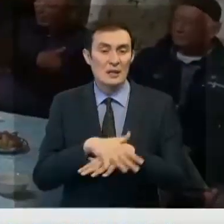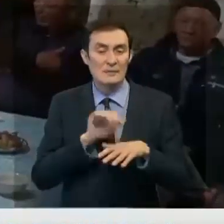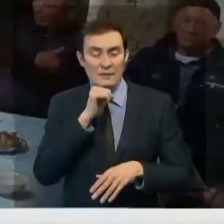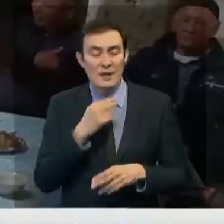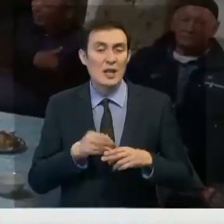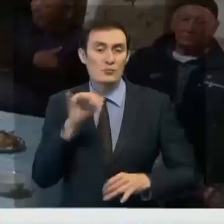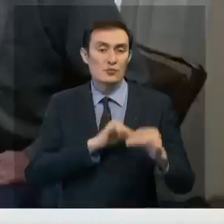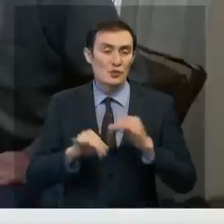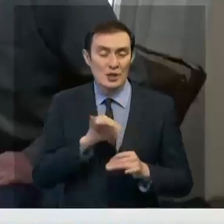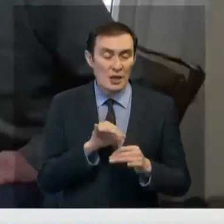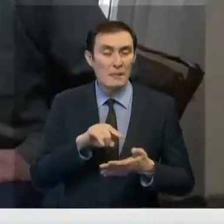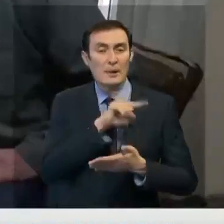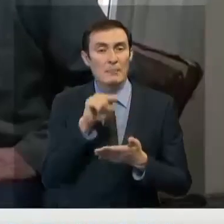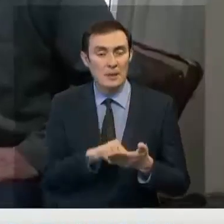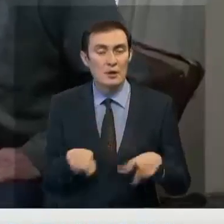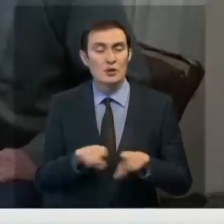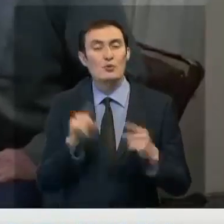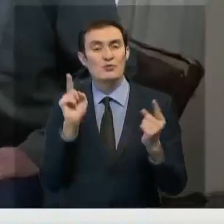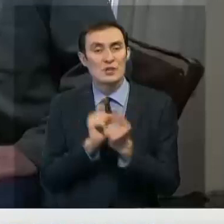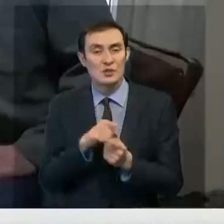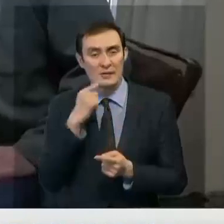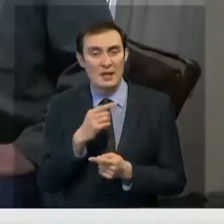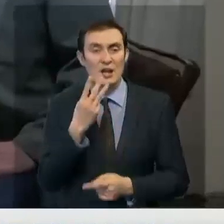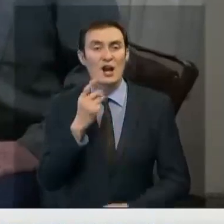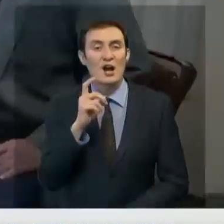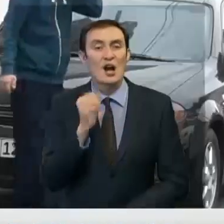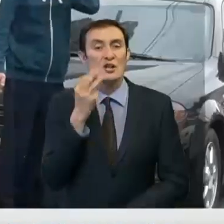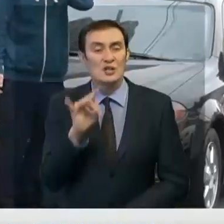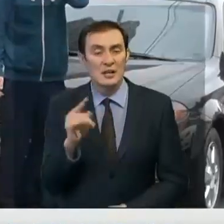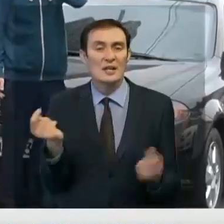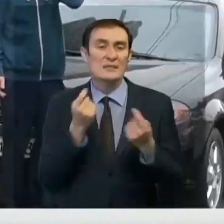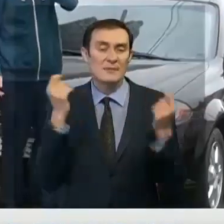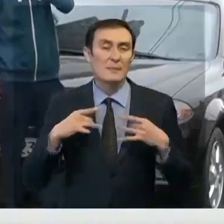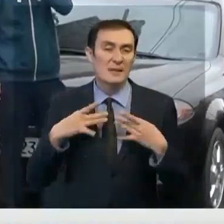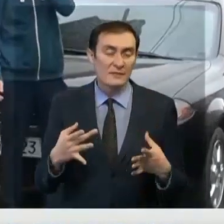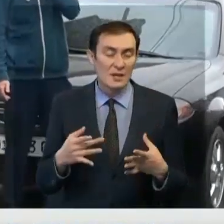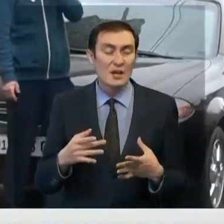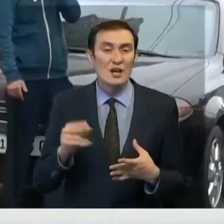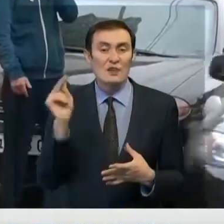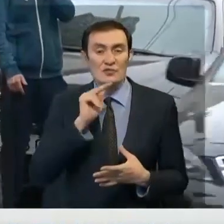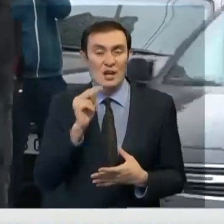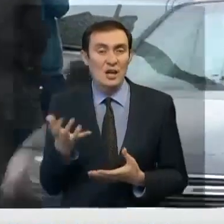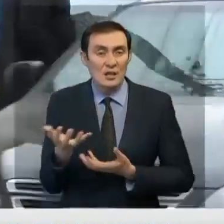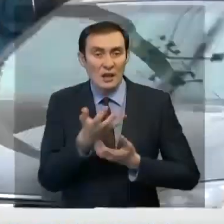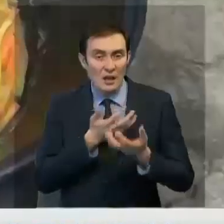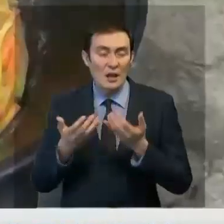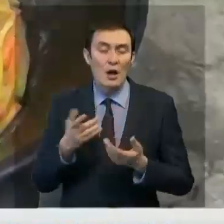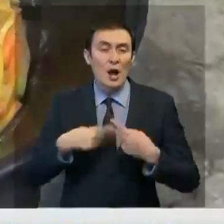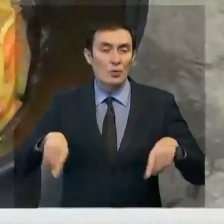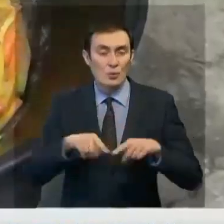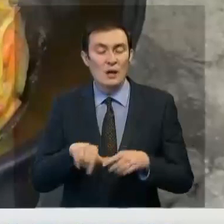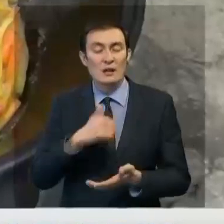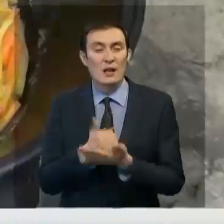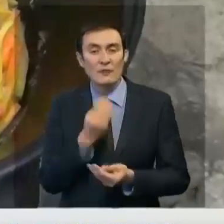старейшин – обсуждение насущных проблем. Такую встречу называют хашар. А на свадьбах и праздниках в чайхане собирается вся округа. Главное